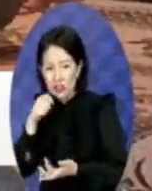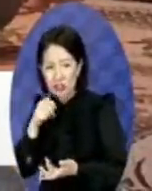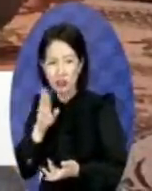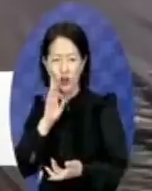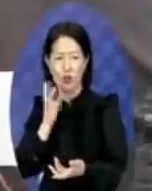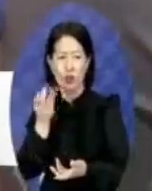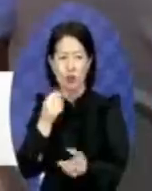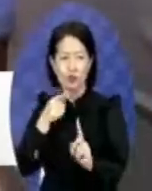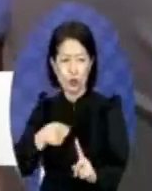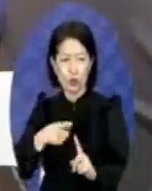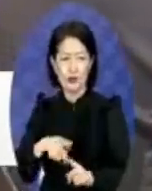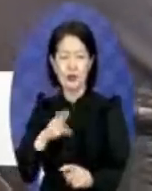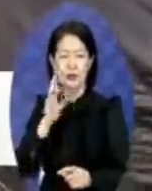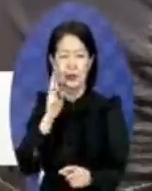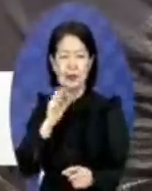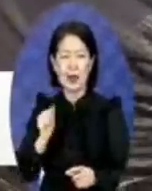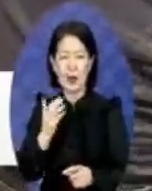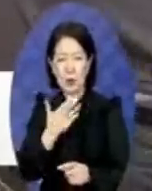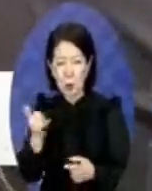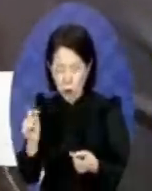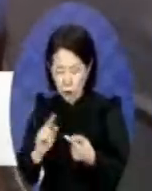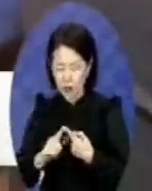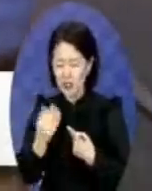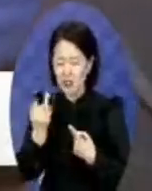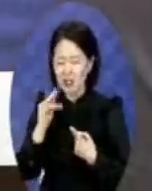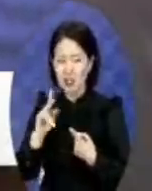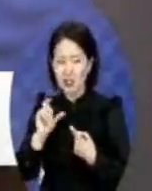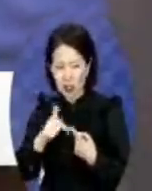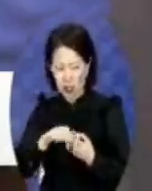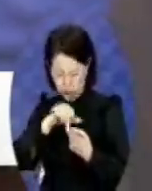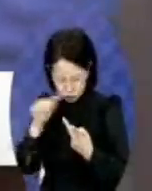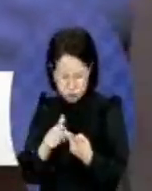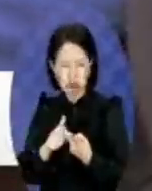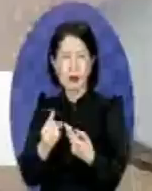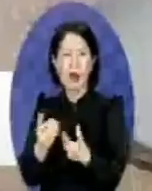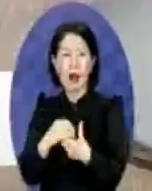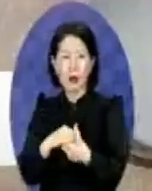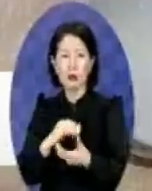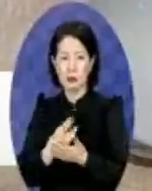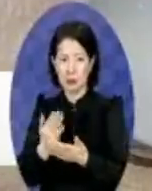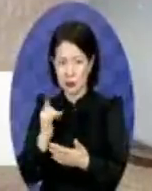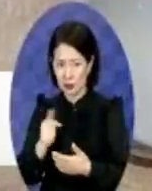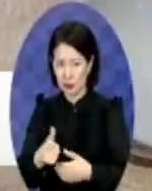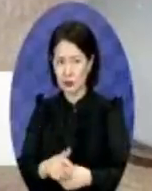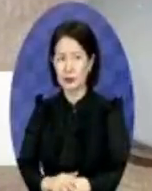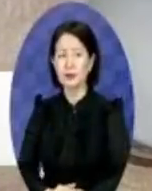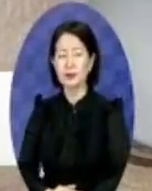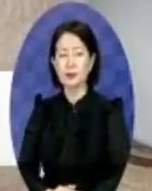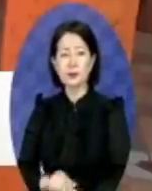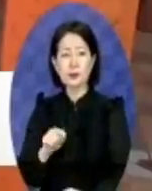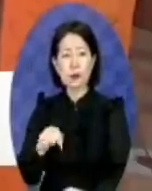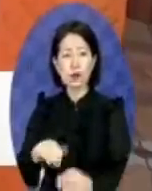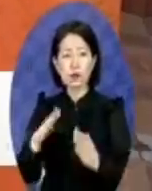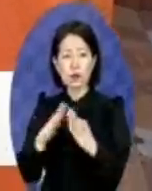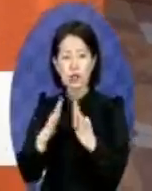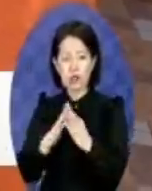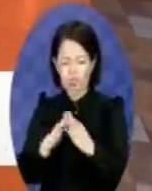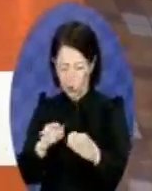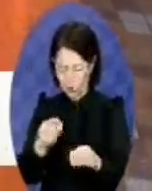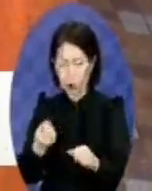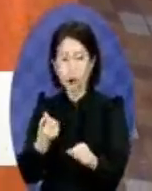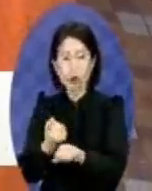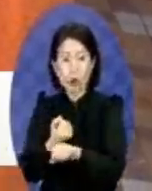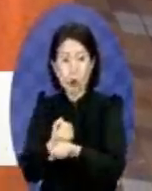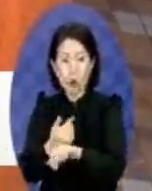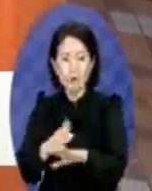хүнсний зөвлөлттэй. Цав уулаг илчлэг бүгд байна. Энэ дотроо бүх маш их нагуулгацсан байдаг. Одоо гэртээ чулуун тэрэмтэй ийм айл